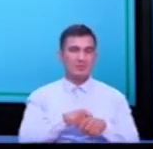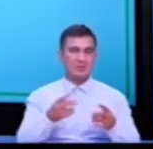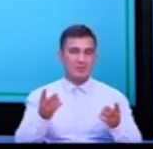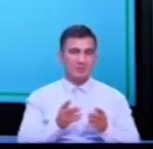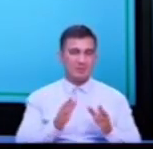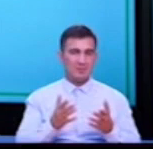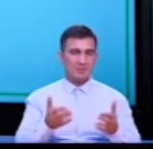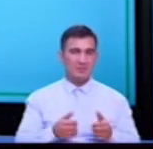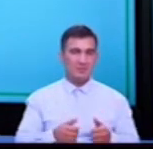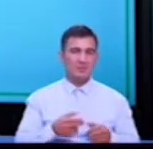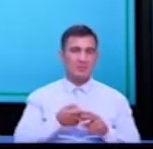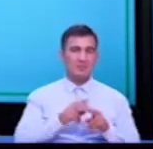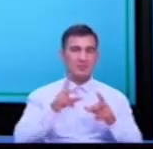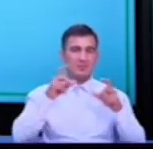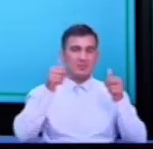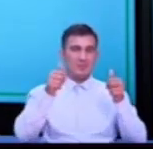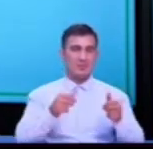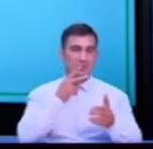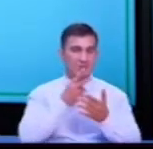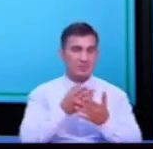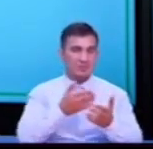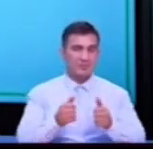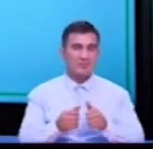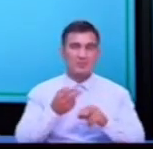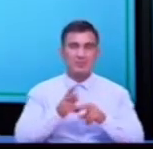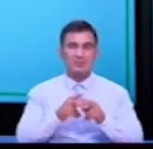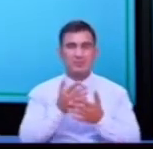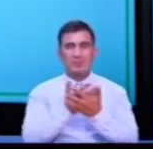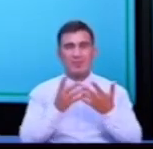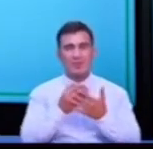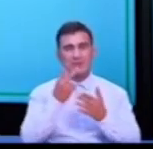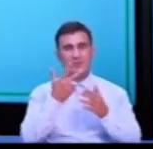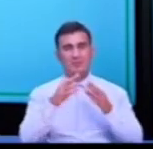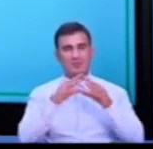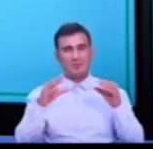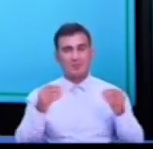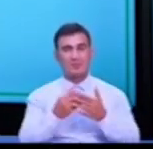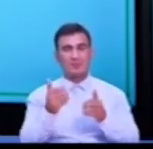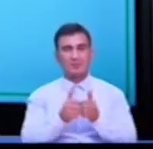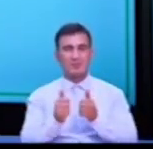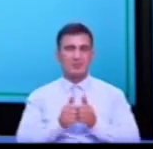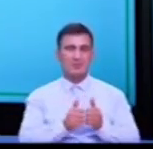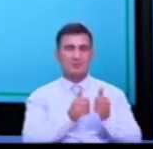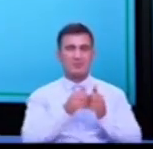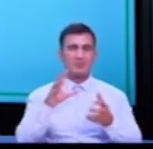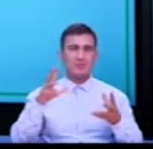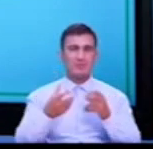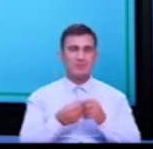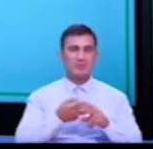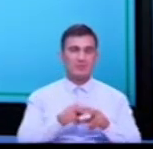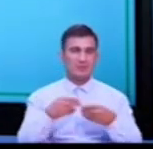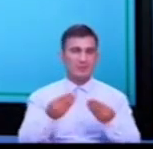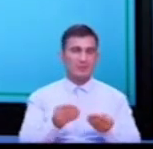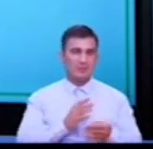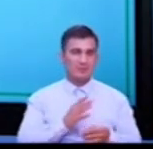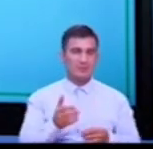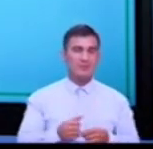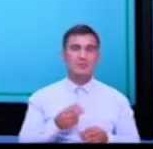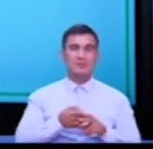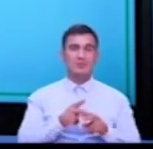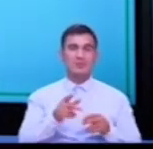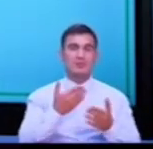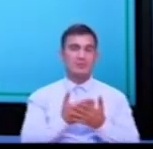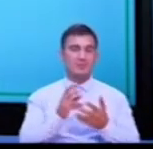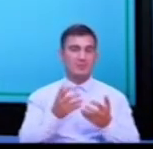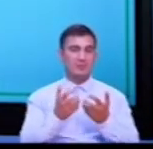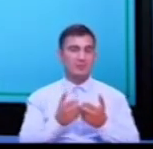Mana 21-chi rasm tasvirlangan va bunda uchburchakni tomonlari, uzunliklari berilgan. Demak, bu